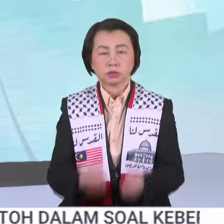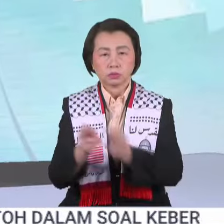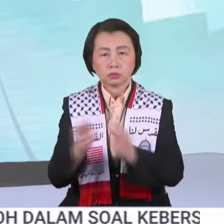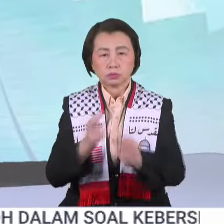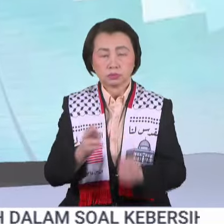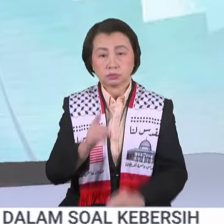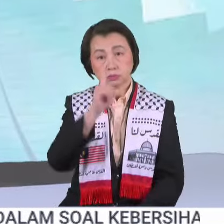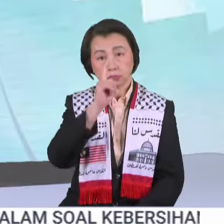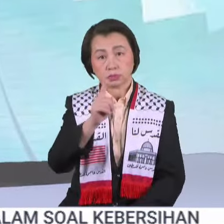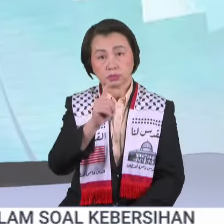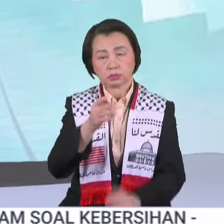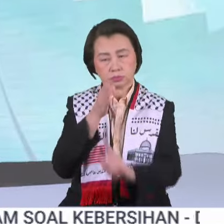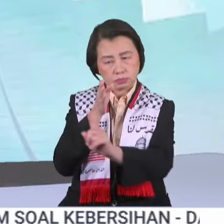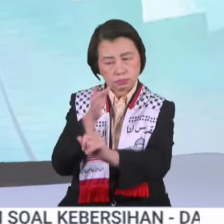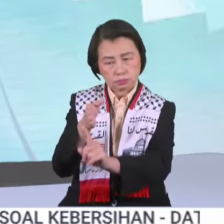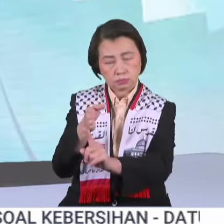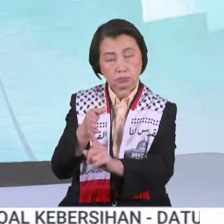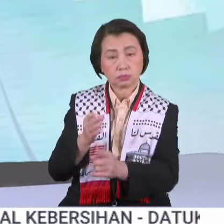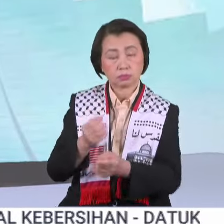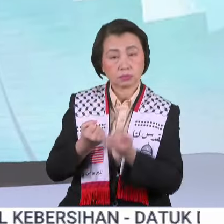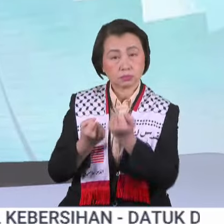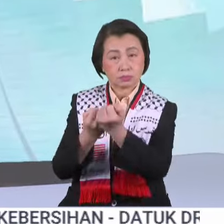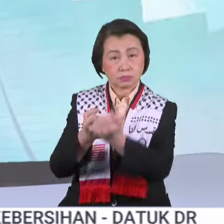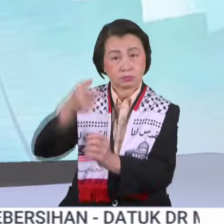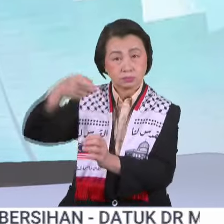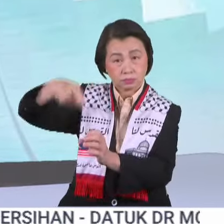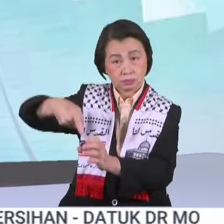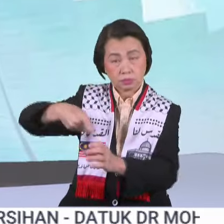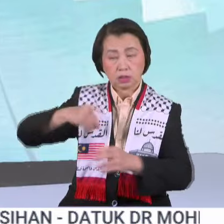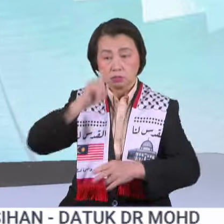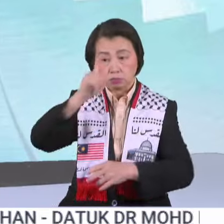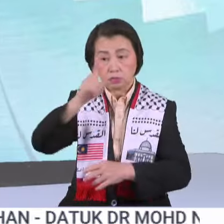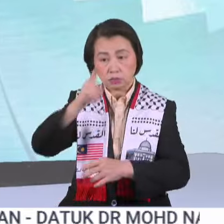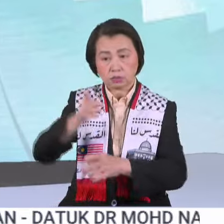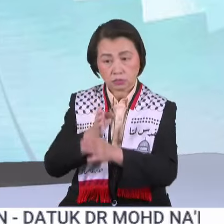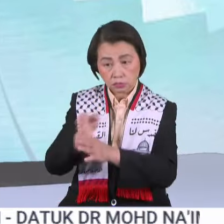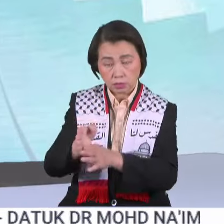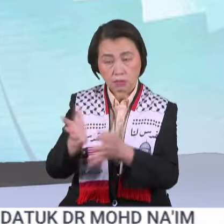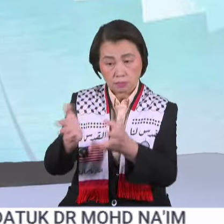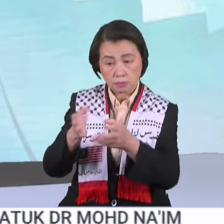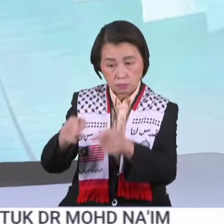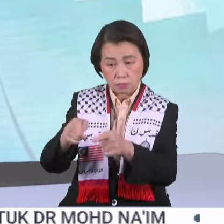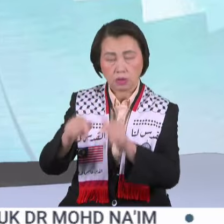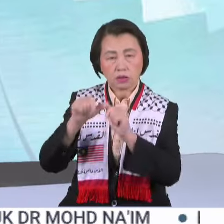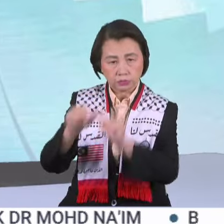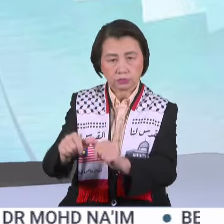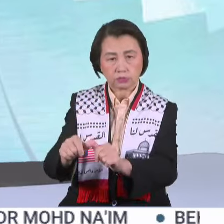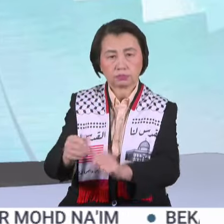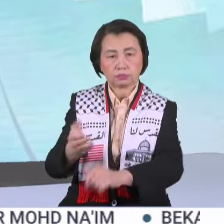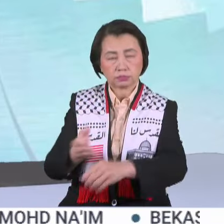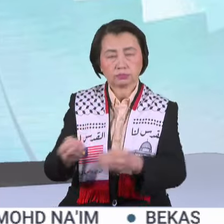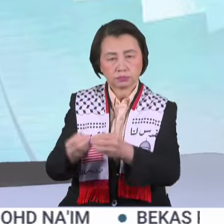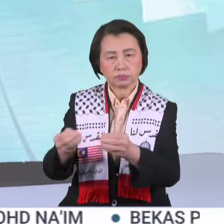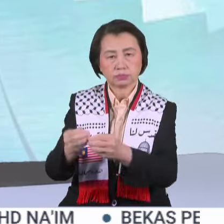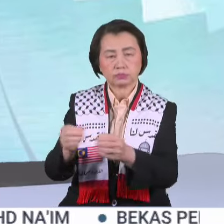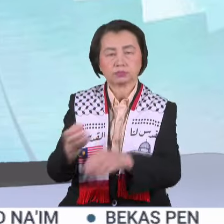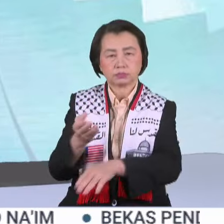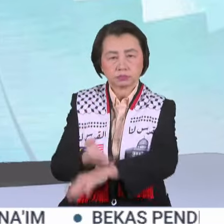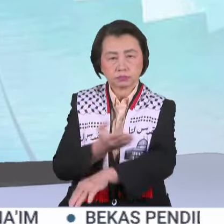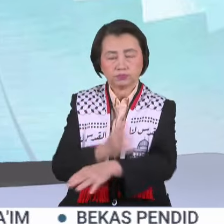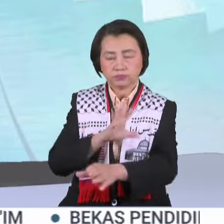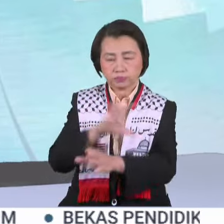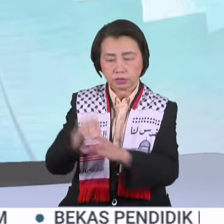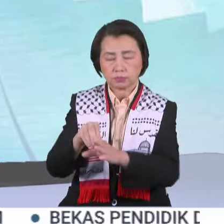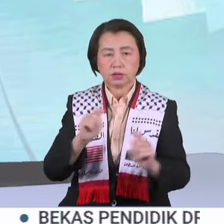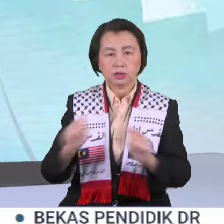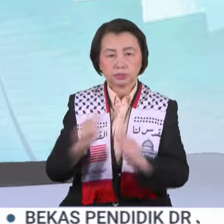Usaha memastikan penyasaran subsidi diesel benar-benar dinikmati sektor yang memerlukan terus dipergiatkan. Ini termasuk